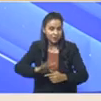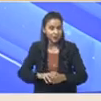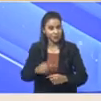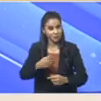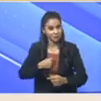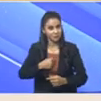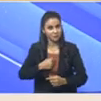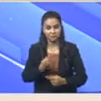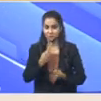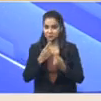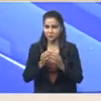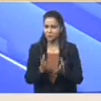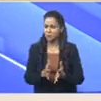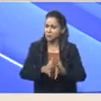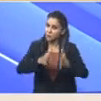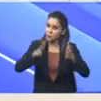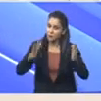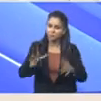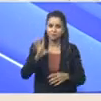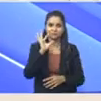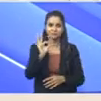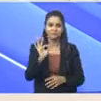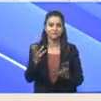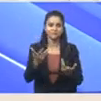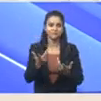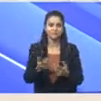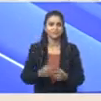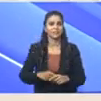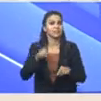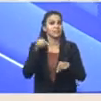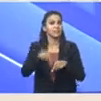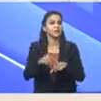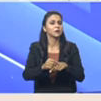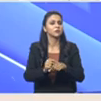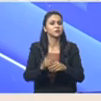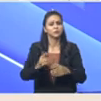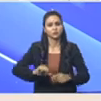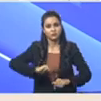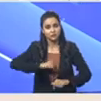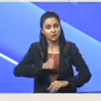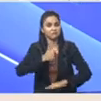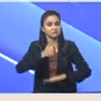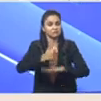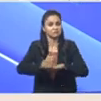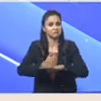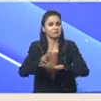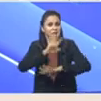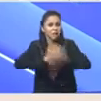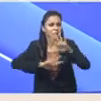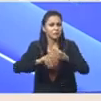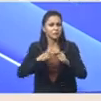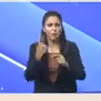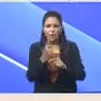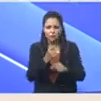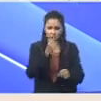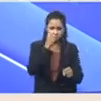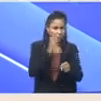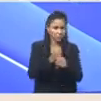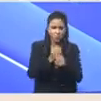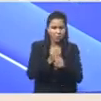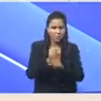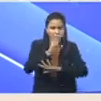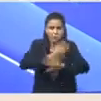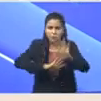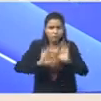अच्छी लगती है, वो ये है कि आत्मनिर्भरता का ये अभियान अब सिर्फ सरकारी अभियान नहीं